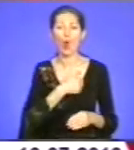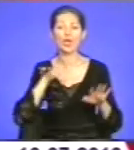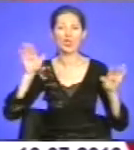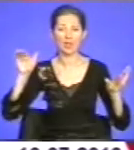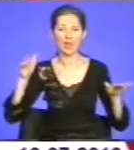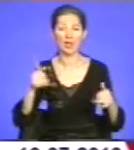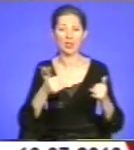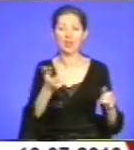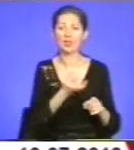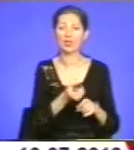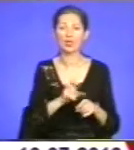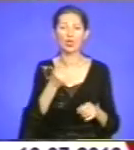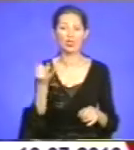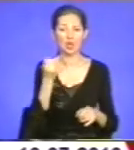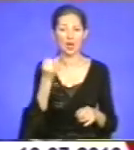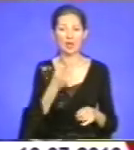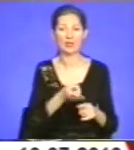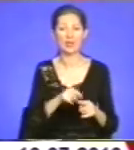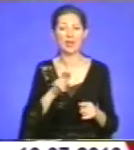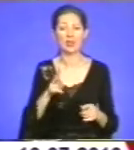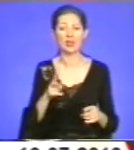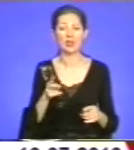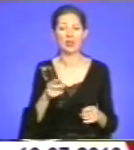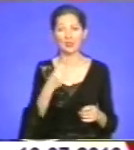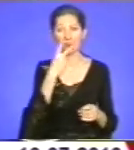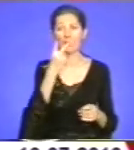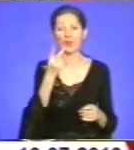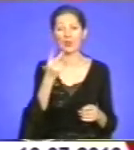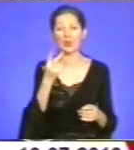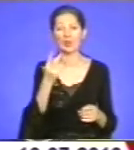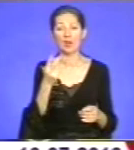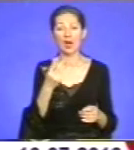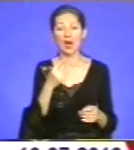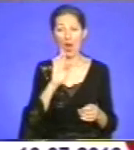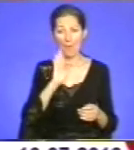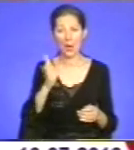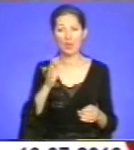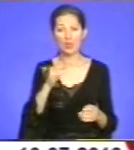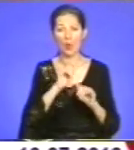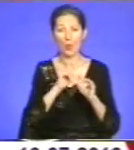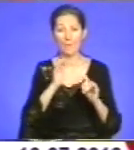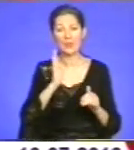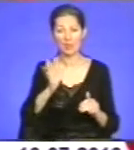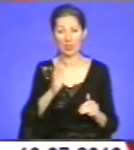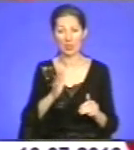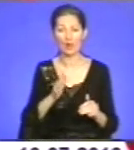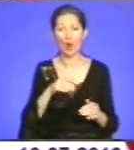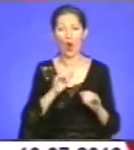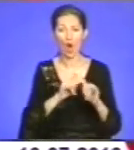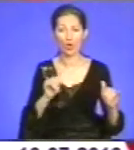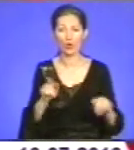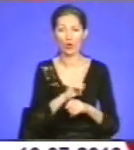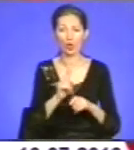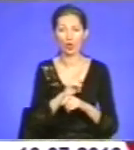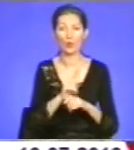цікаво, тому що, по-перше, це як видовище є цікаве. А по-друге, що ми бачимо перспективу розвитку Тернопільського аеропорту, якраз як аеропорту